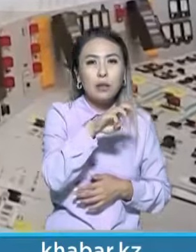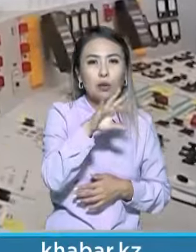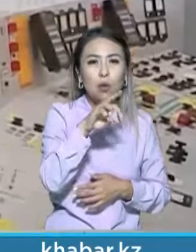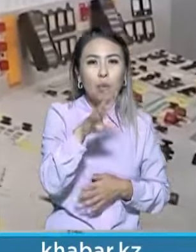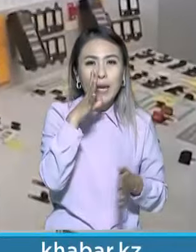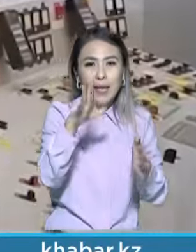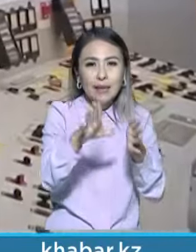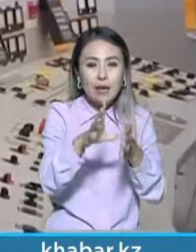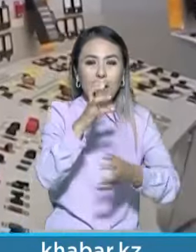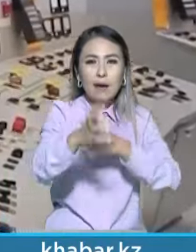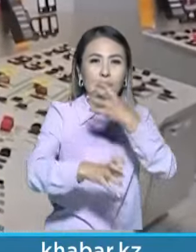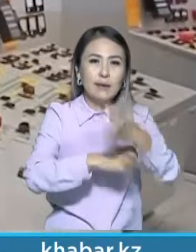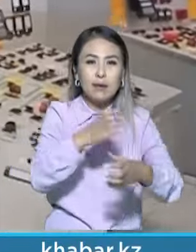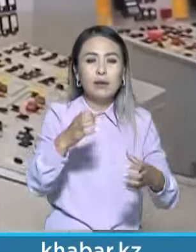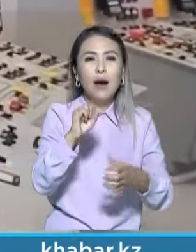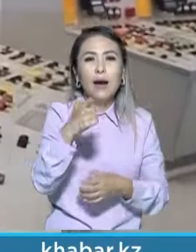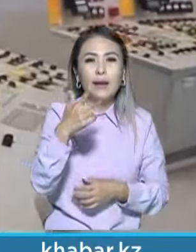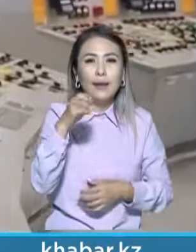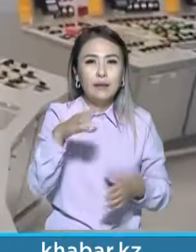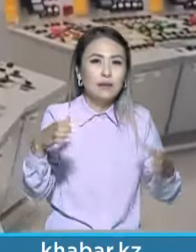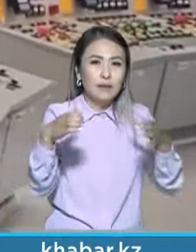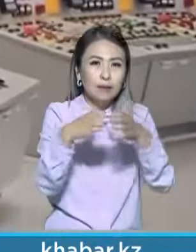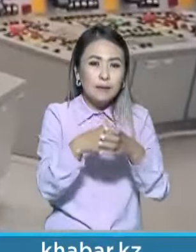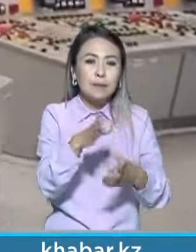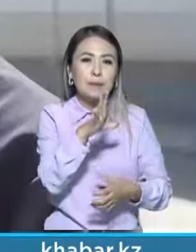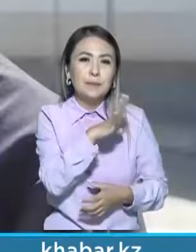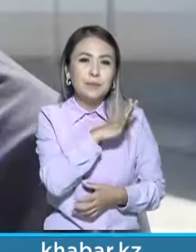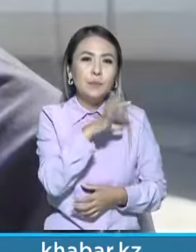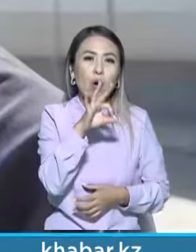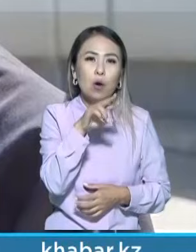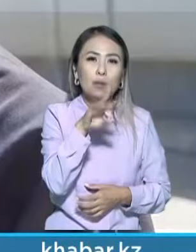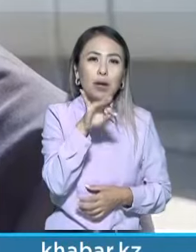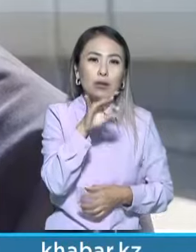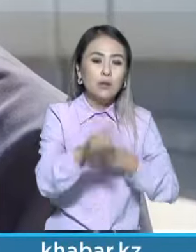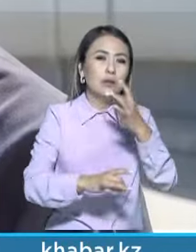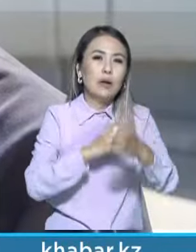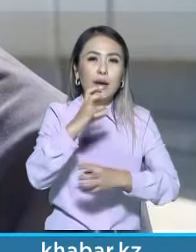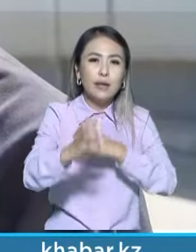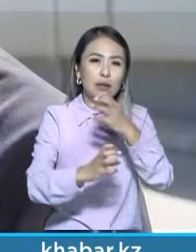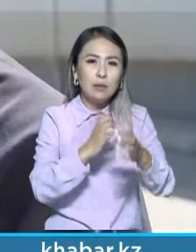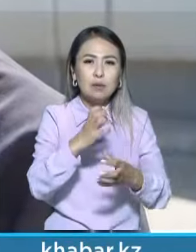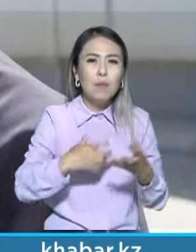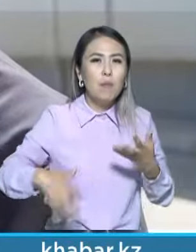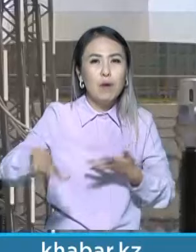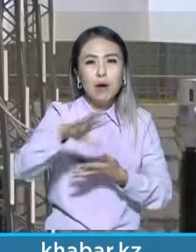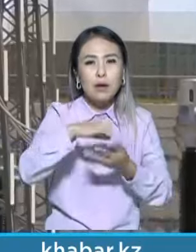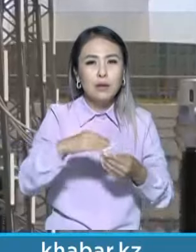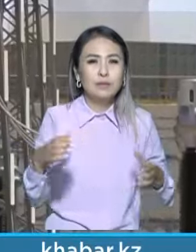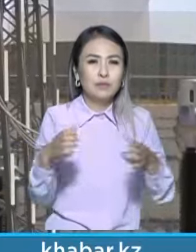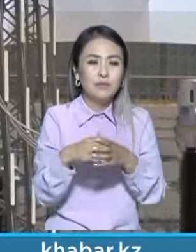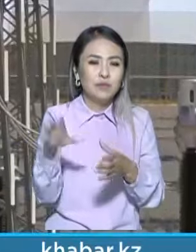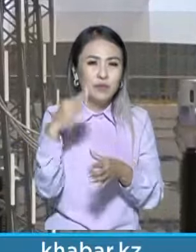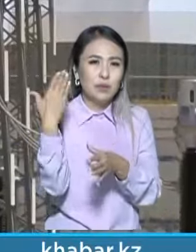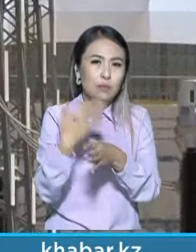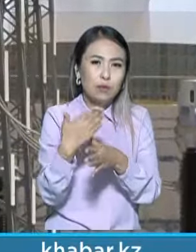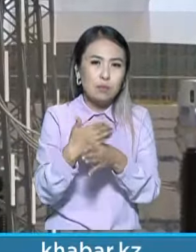жөніндегі халықаралық агенттік, Біріккен ұлттар ұйымы, атом энергиясы операторларының әлемдік қауымдастығы барлығы бірігісідей